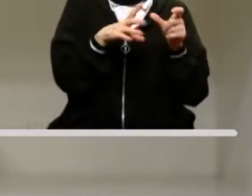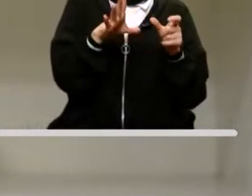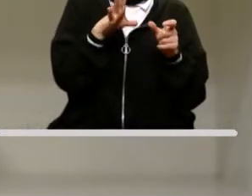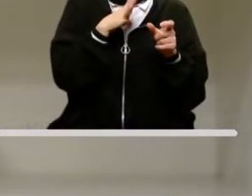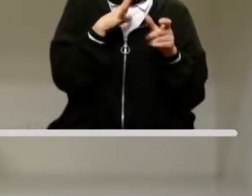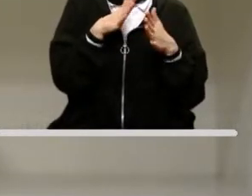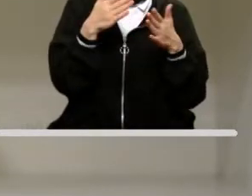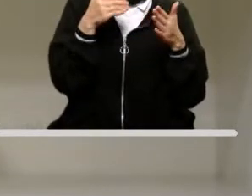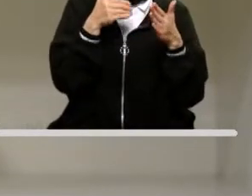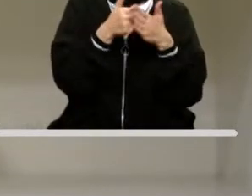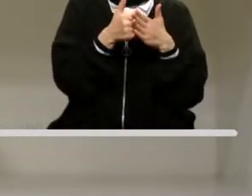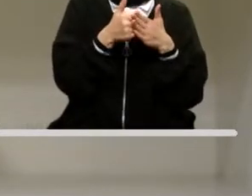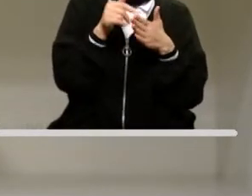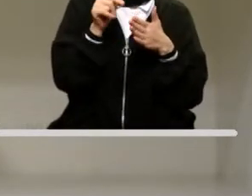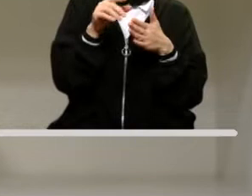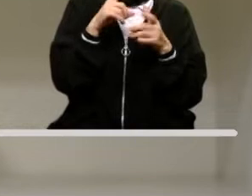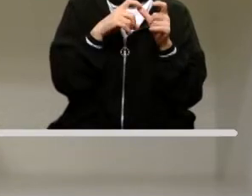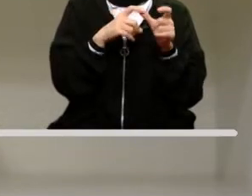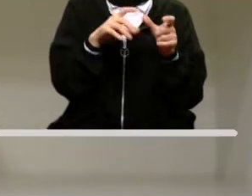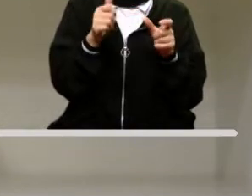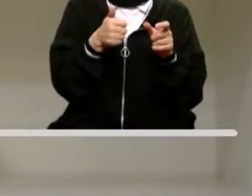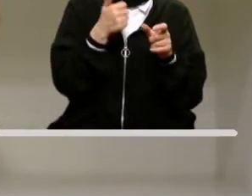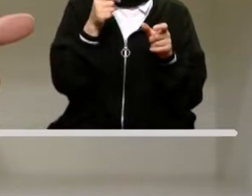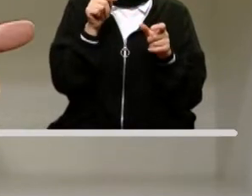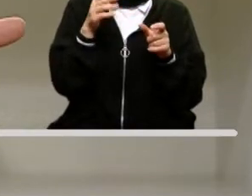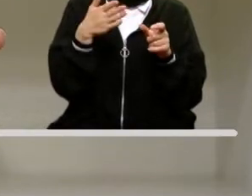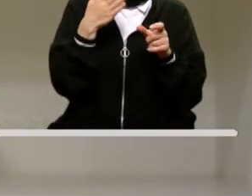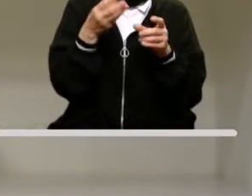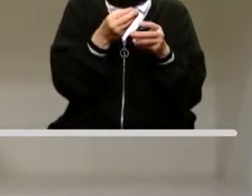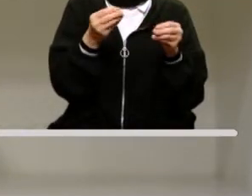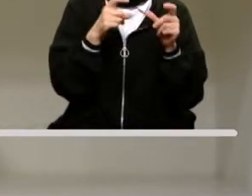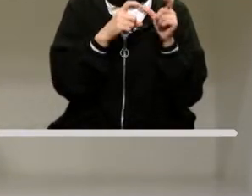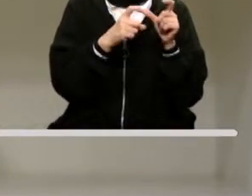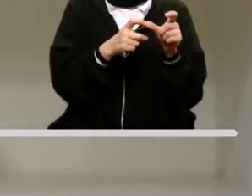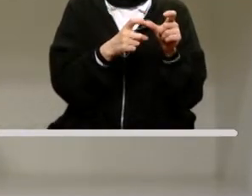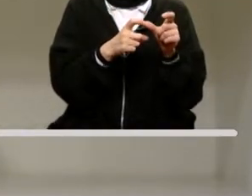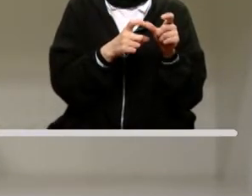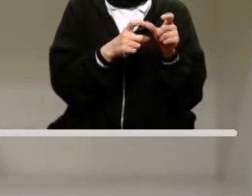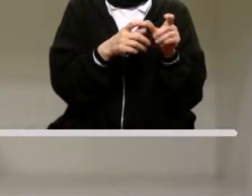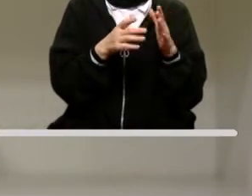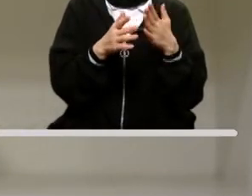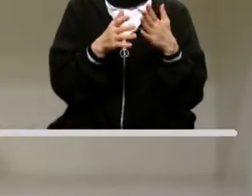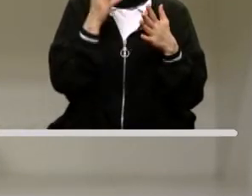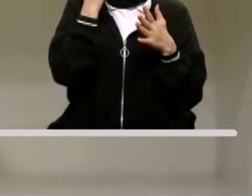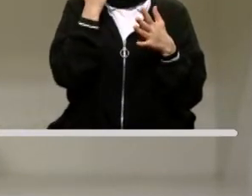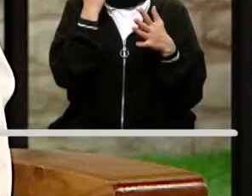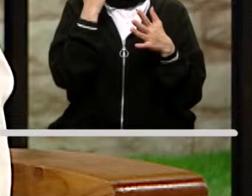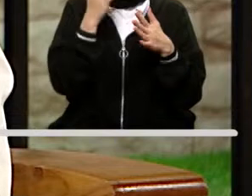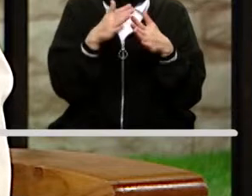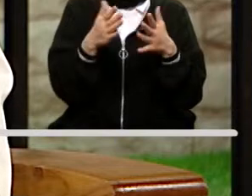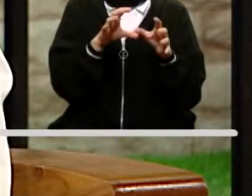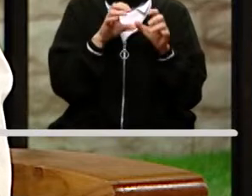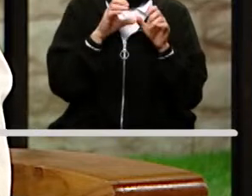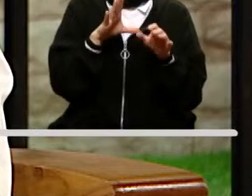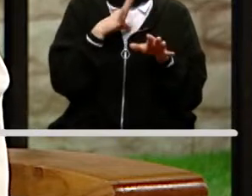sorabiliyorlar. Ne kadar kritik bu sorularla karşılaşma ya da onun daha çok soru sormasını sağlama çabaları? Bununla da ilgili bir